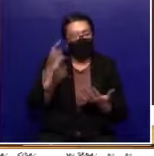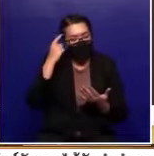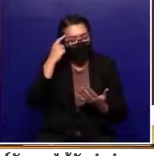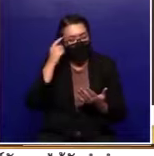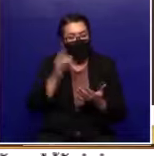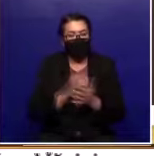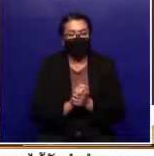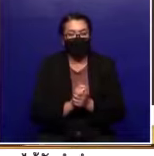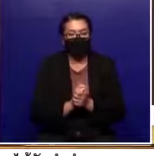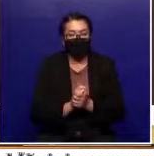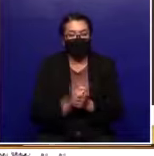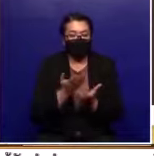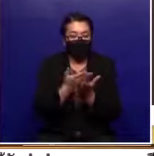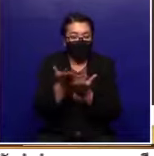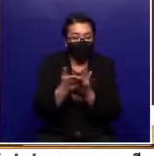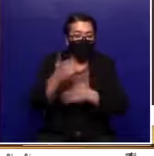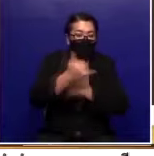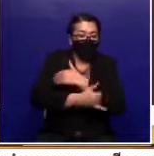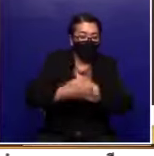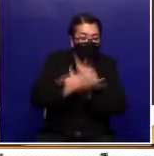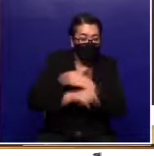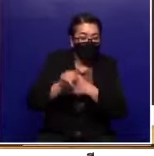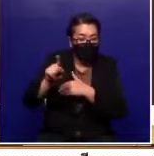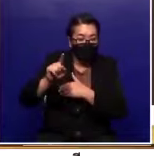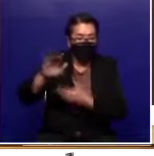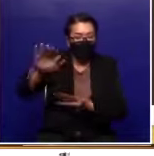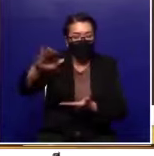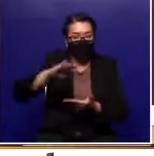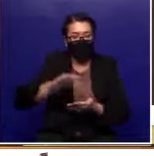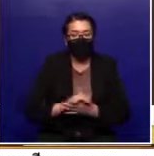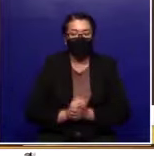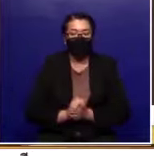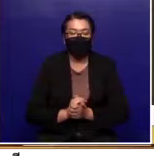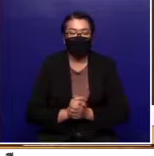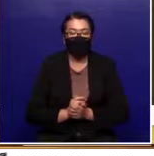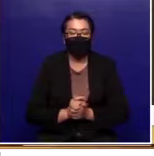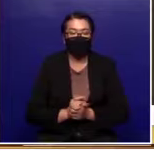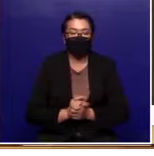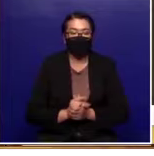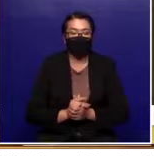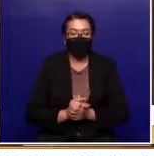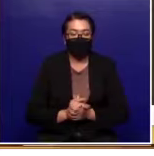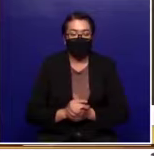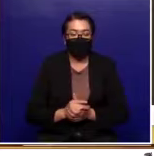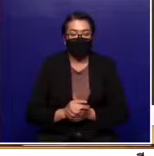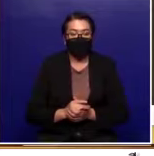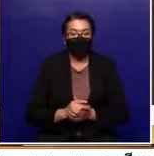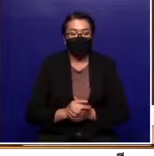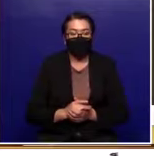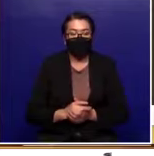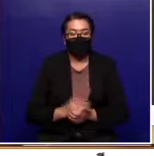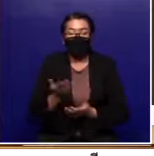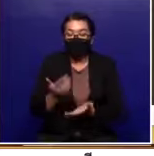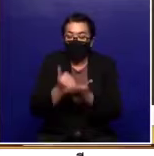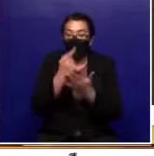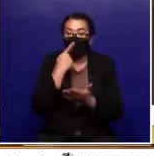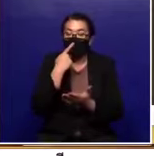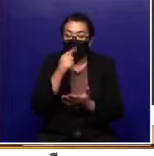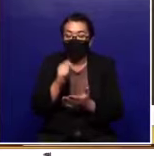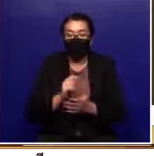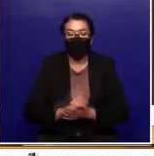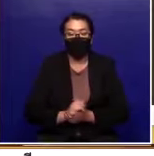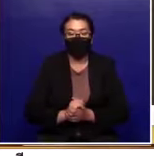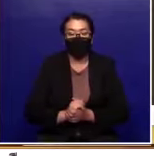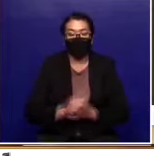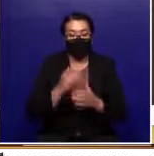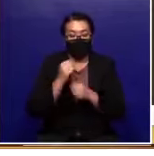ซื้อจากต่างประเทศใช่ไหมอ่ะถ้าไม่ใช่เดี๋ยวท่านรัฐมนตรีพี่ช้างชัยชาญช้างมงคลช่วยออกมาบอกหน่อยเถอะครับและ